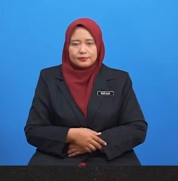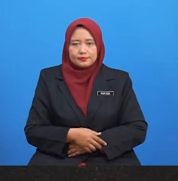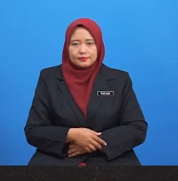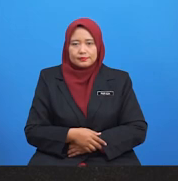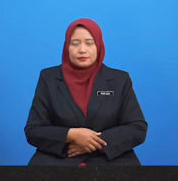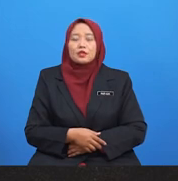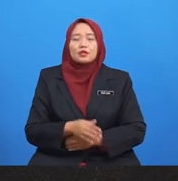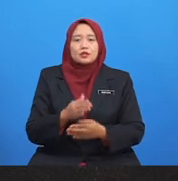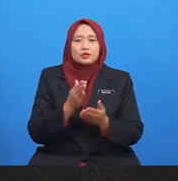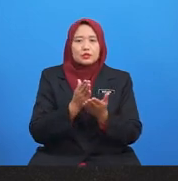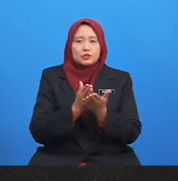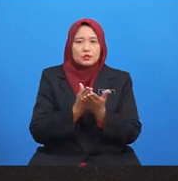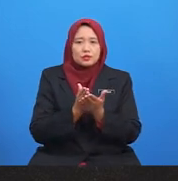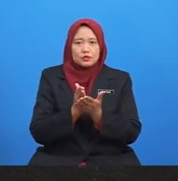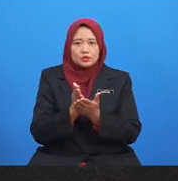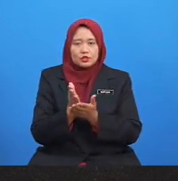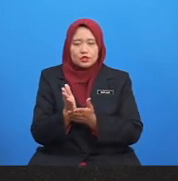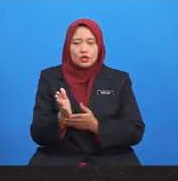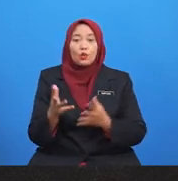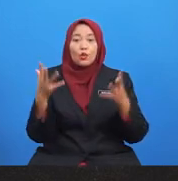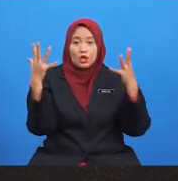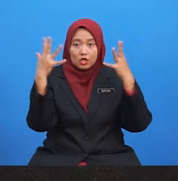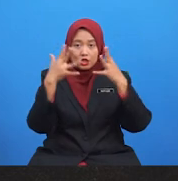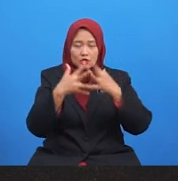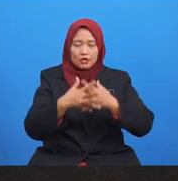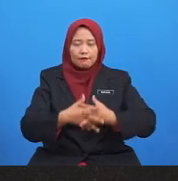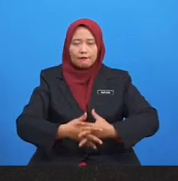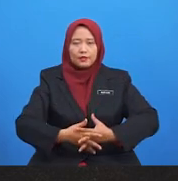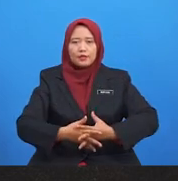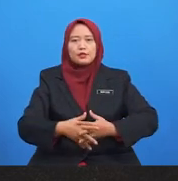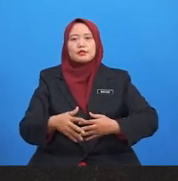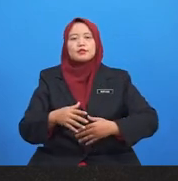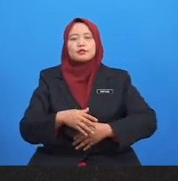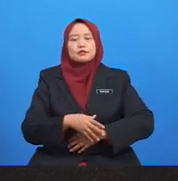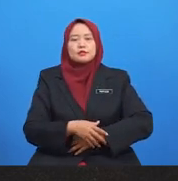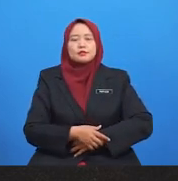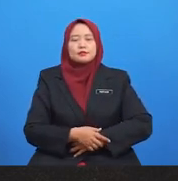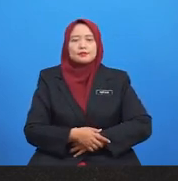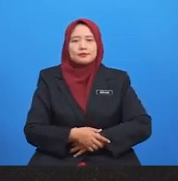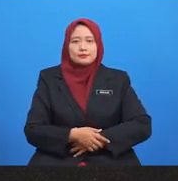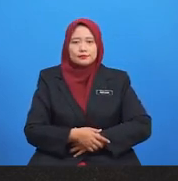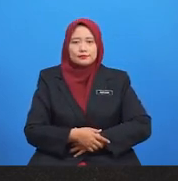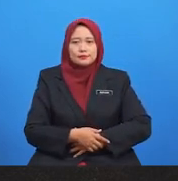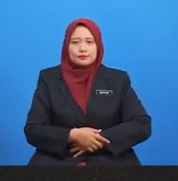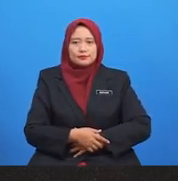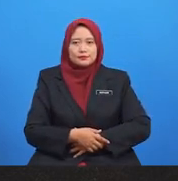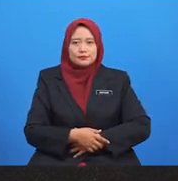Seterusnya, kamirkan X kuasa 4 tambah 4X kuasa 2 tambah